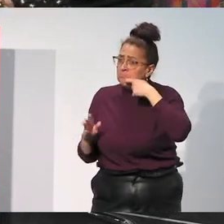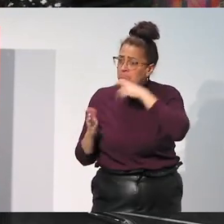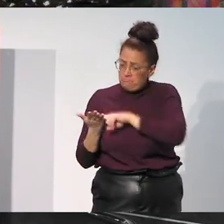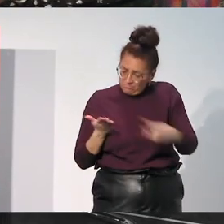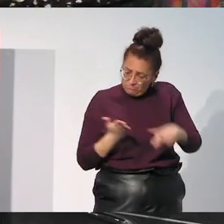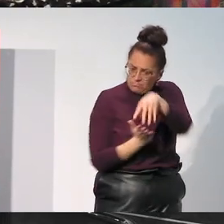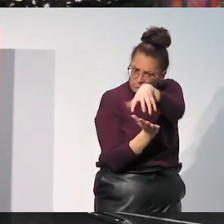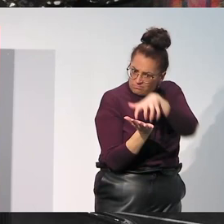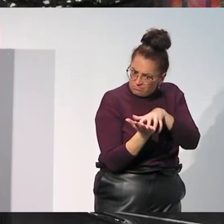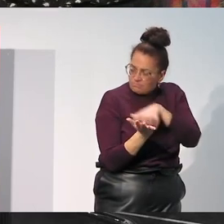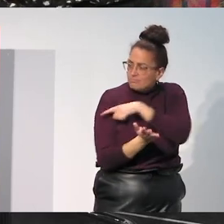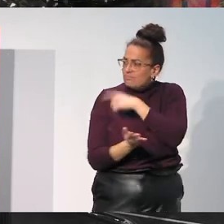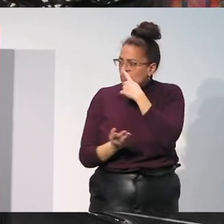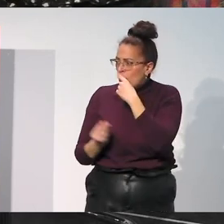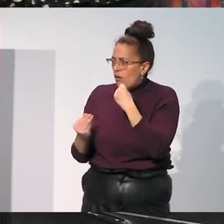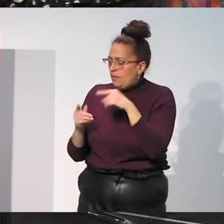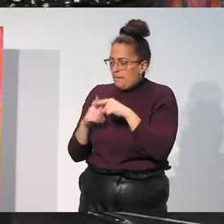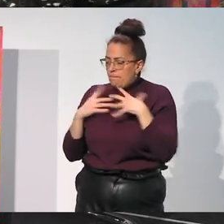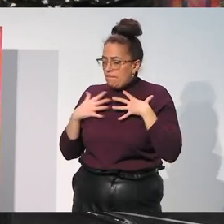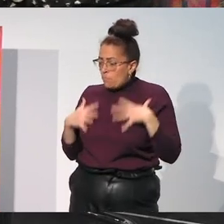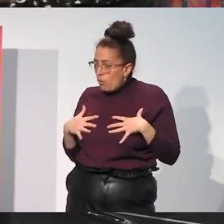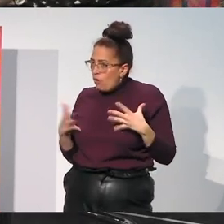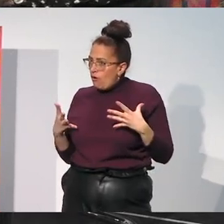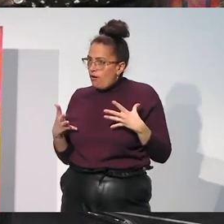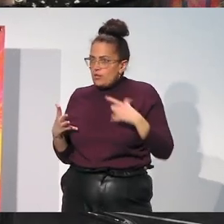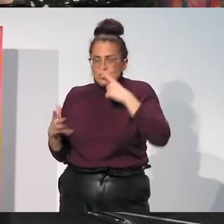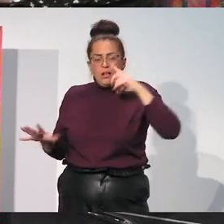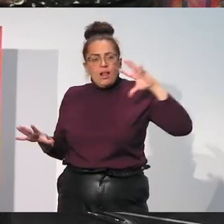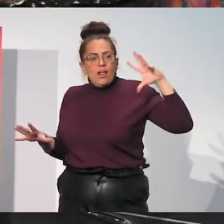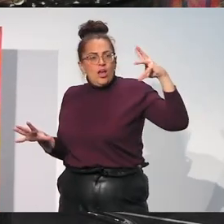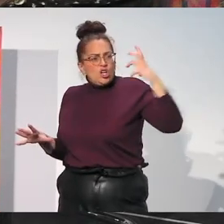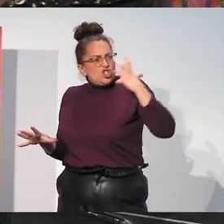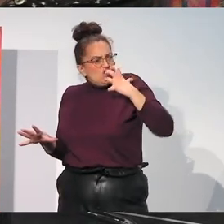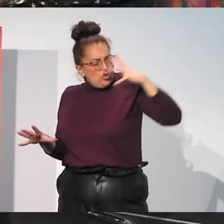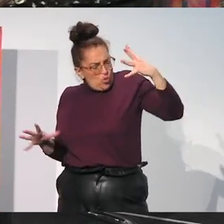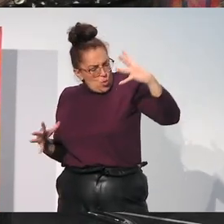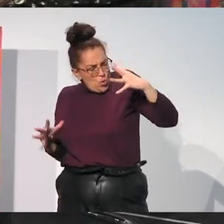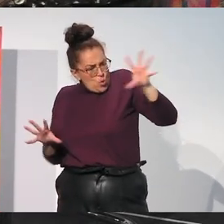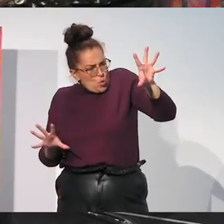de physique, le corps qui est au soleil, et en même temps quelque chose de très